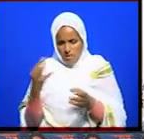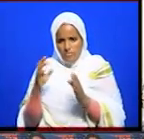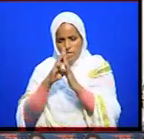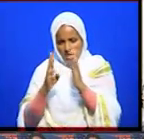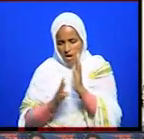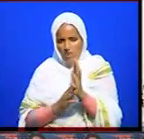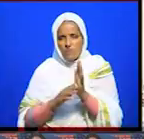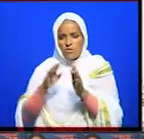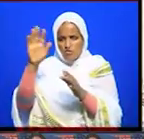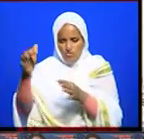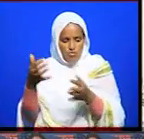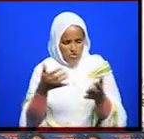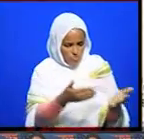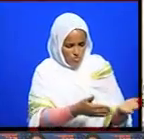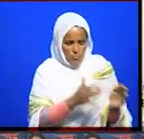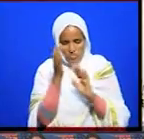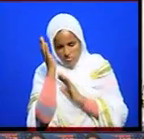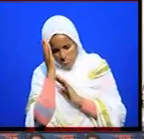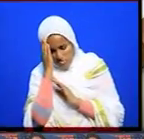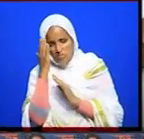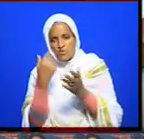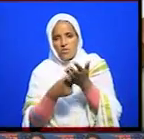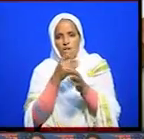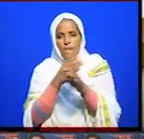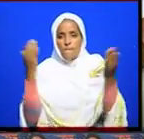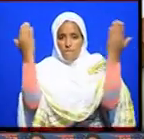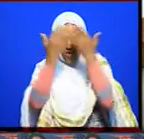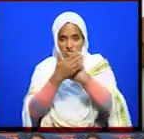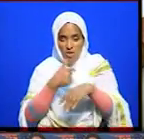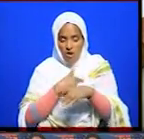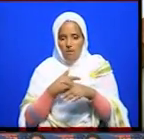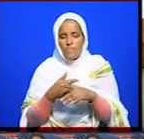ሁሉንም ተሽቆጥቁጬ መንገድ ላይ ነው ቤቴ አሳድሬ